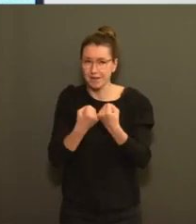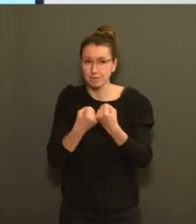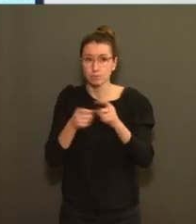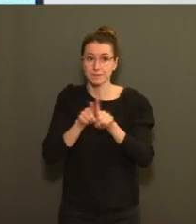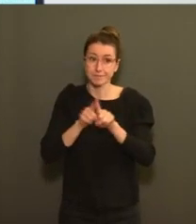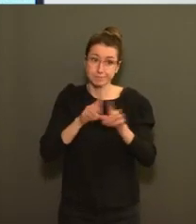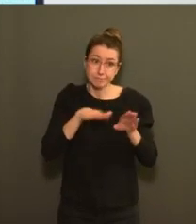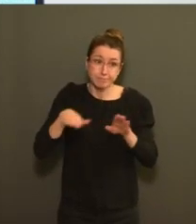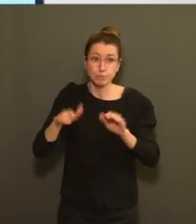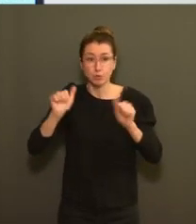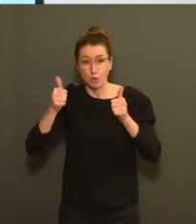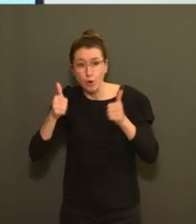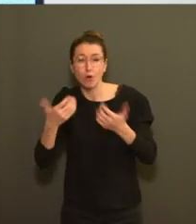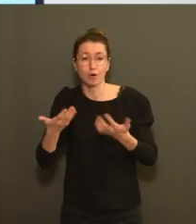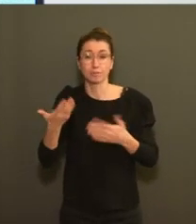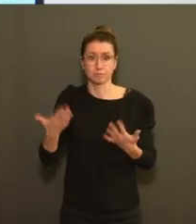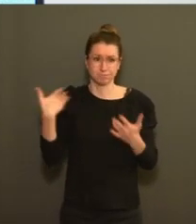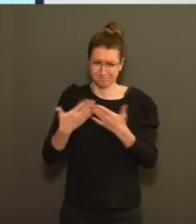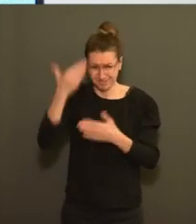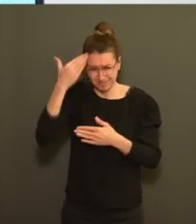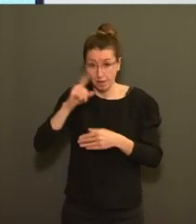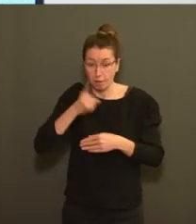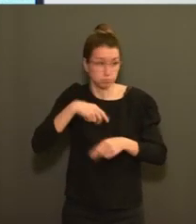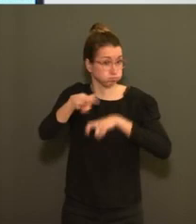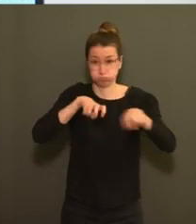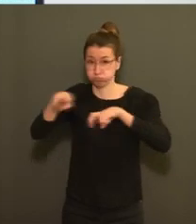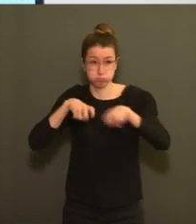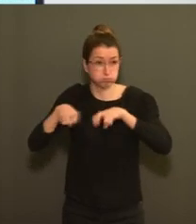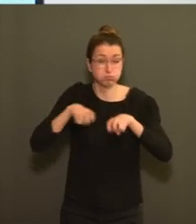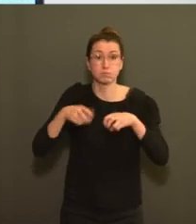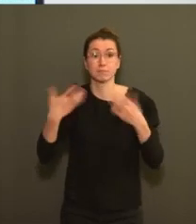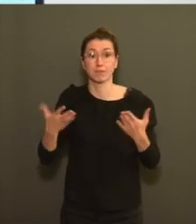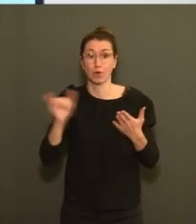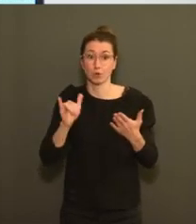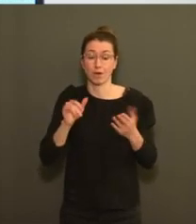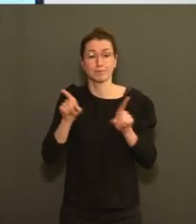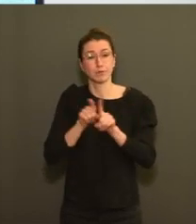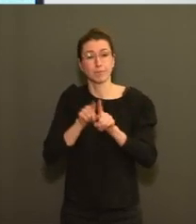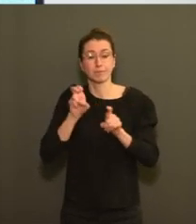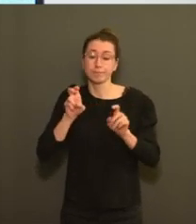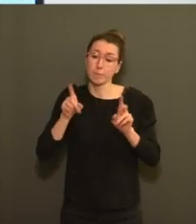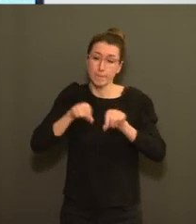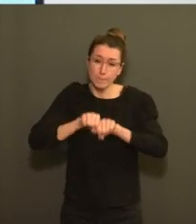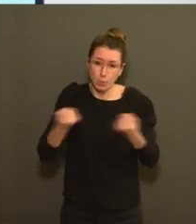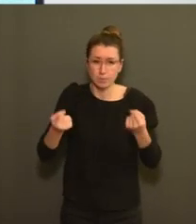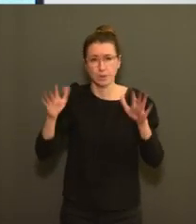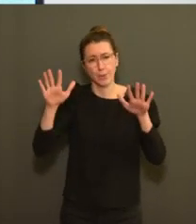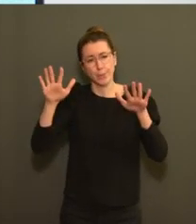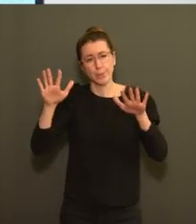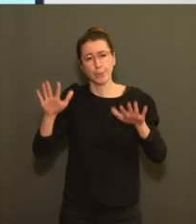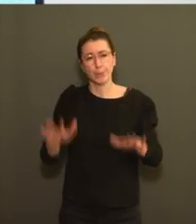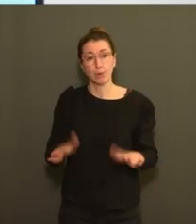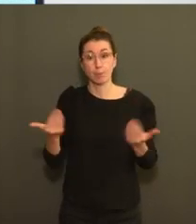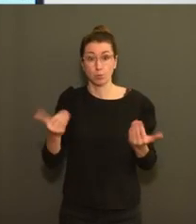dira jamais assez. Ce que nous faisons maintenant, ce que nous allons faire pendant ces 15 jours, c'est ça qui sera décisif